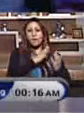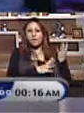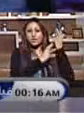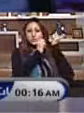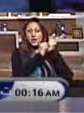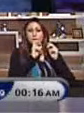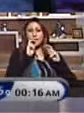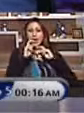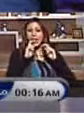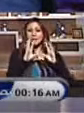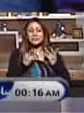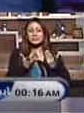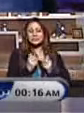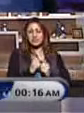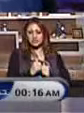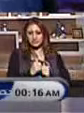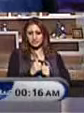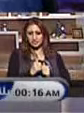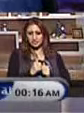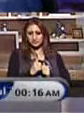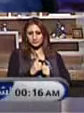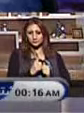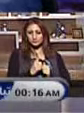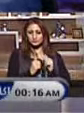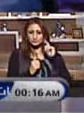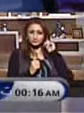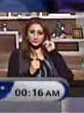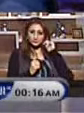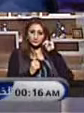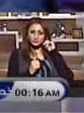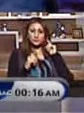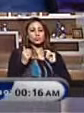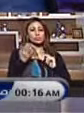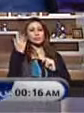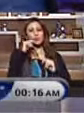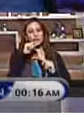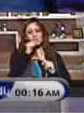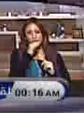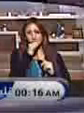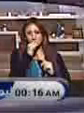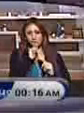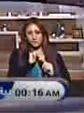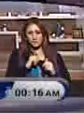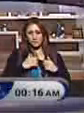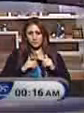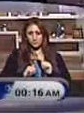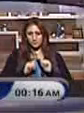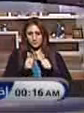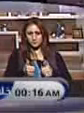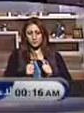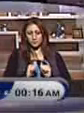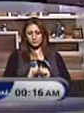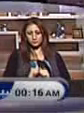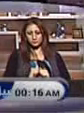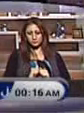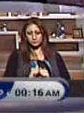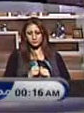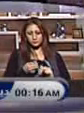عليه وسلم كانت اذا اخذته جاريه من كمه سبحان الله ذهب اليها وعبد الرحمن